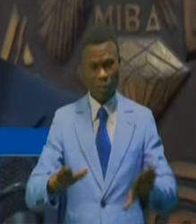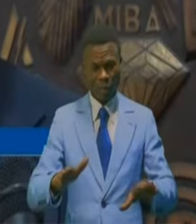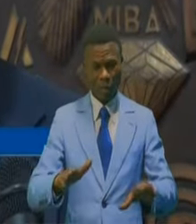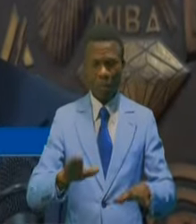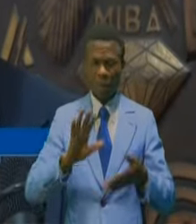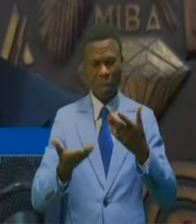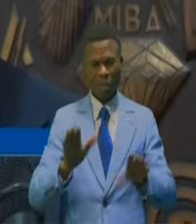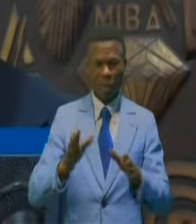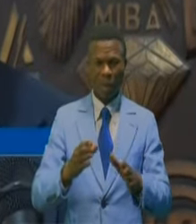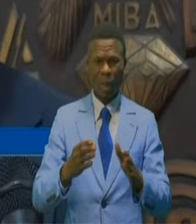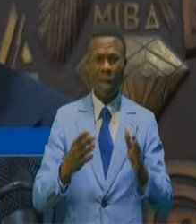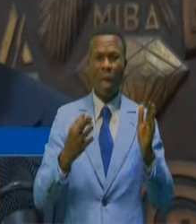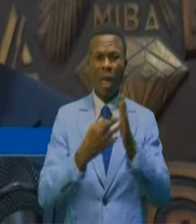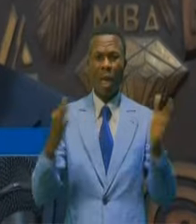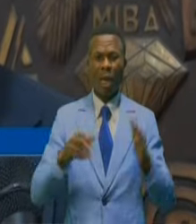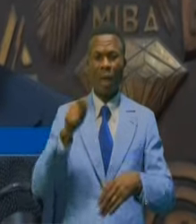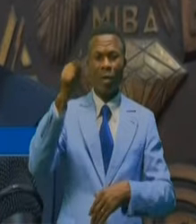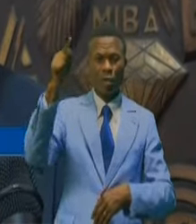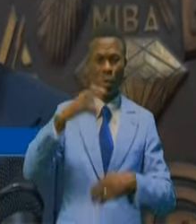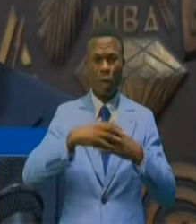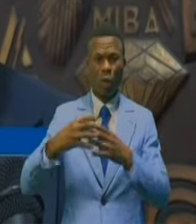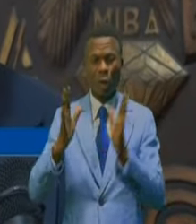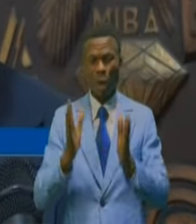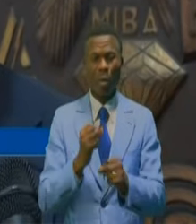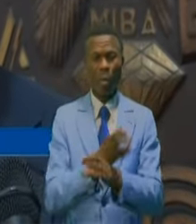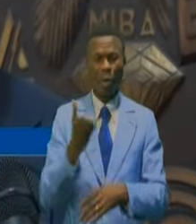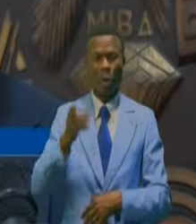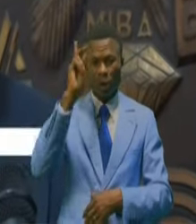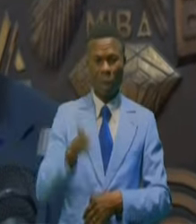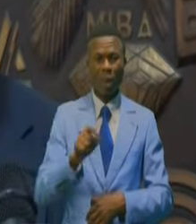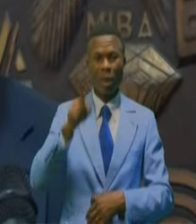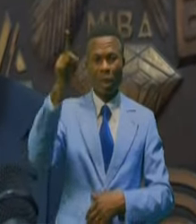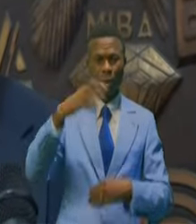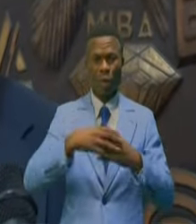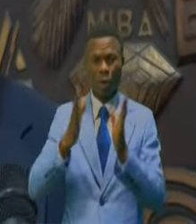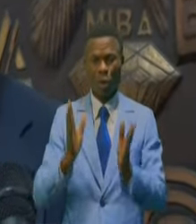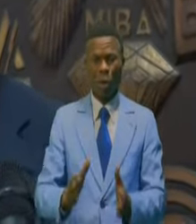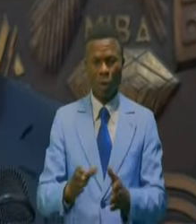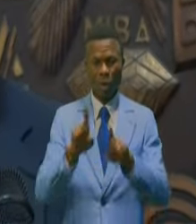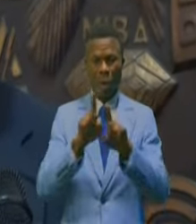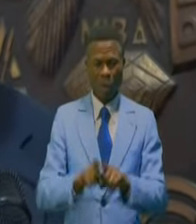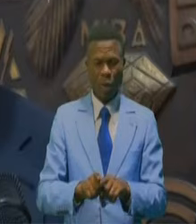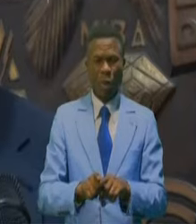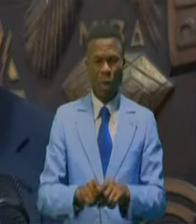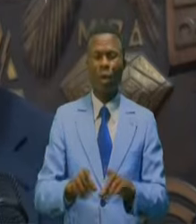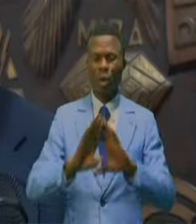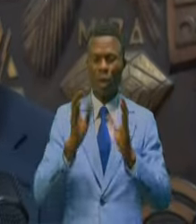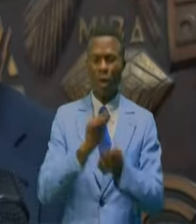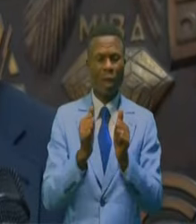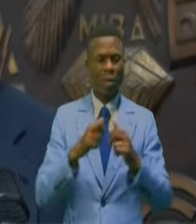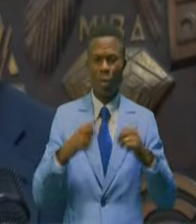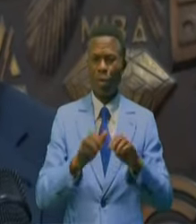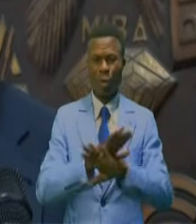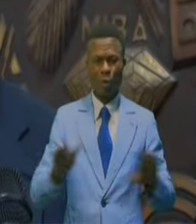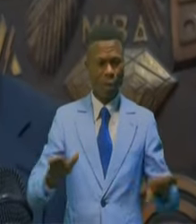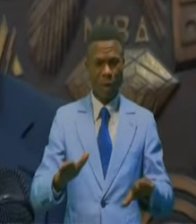près 80 millions de dollars disponibles pour ça. Il y a 200 millions de dollars pour Wanyarukula et Babeba. Donc il n'y aura plus de problème d'électricité